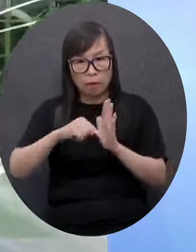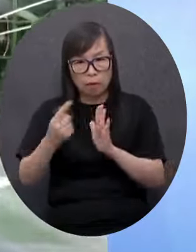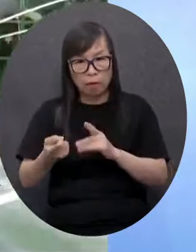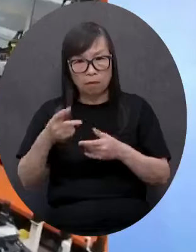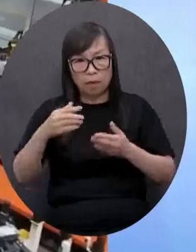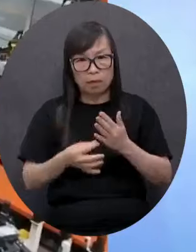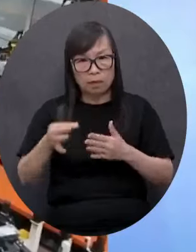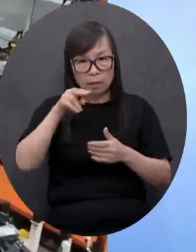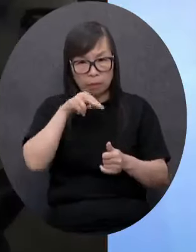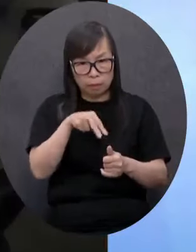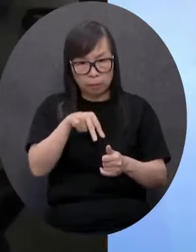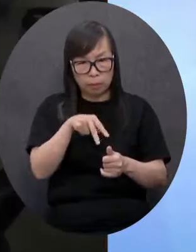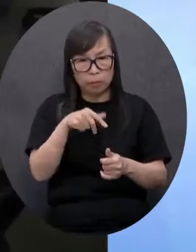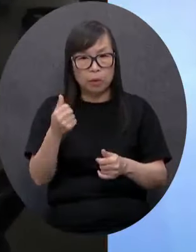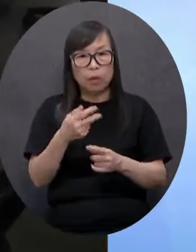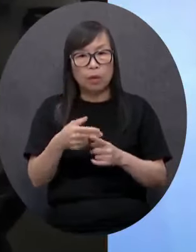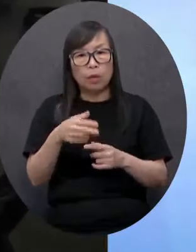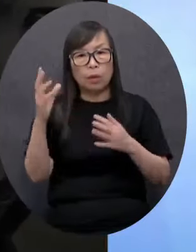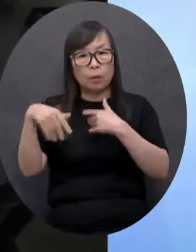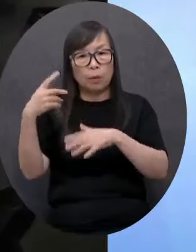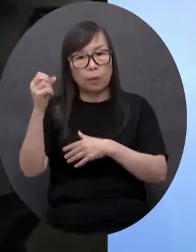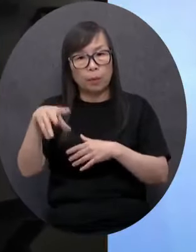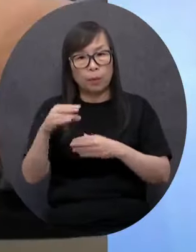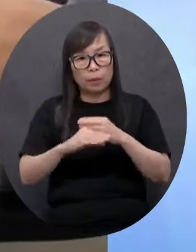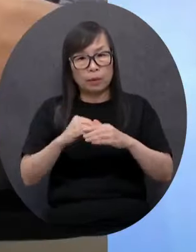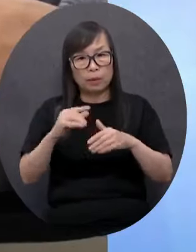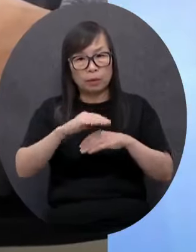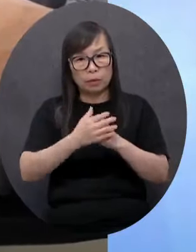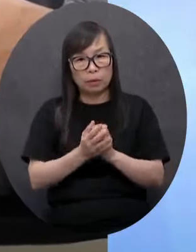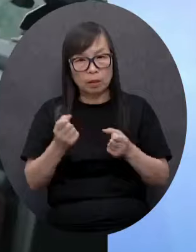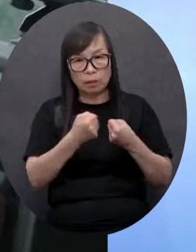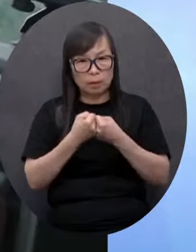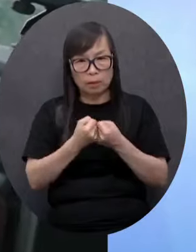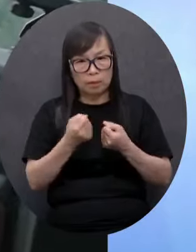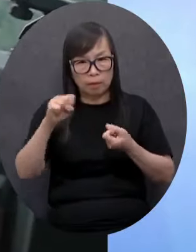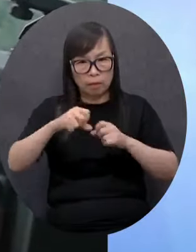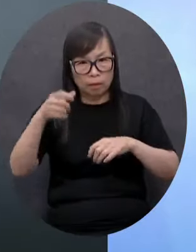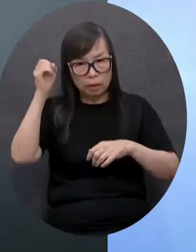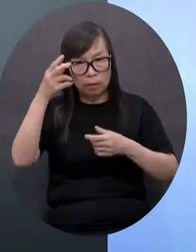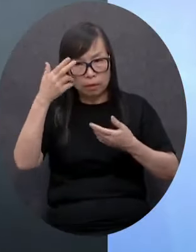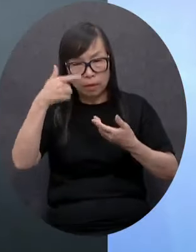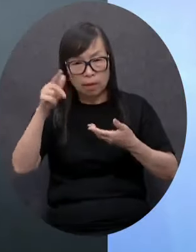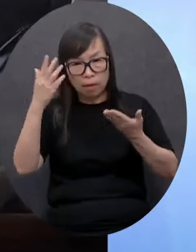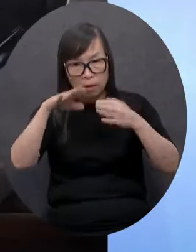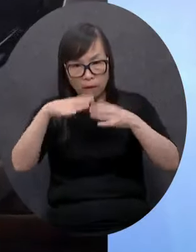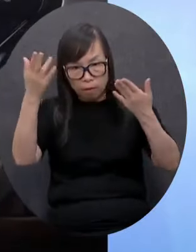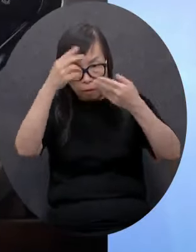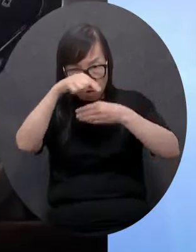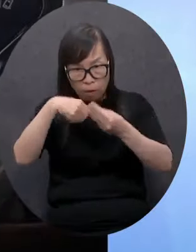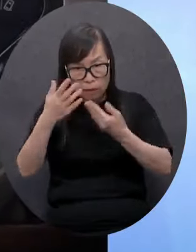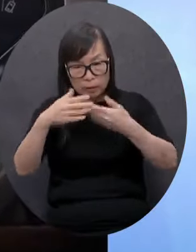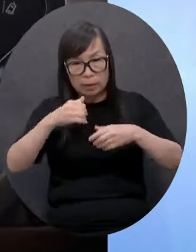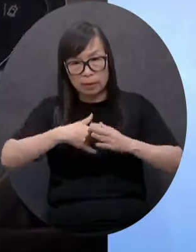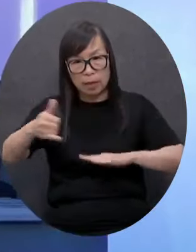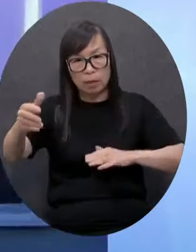升内部管理水平。会议指出，建设具有全球竞争力的科技创新开放环境，要坚持走出去